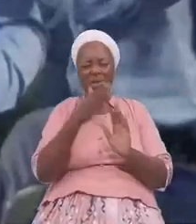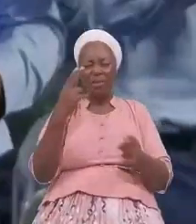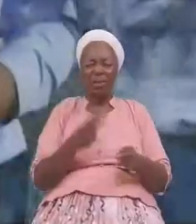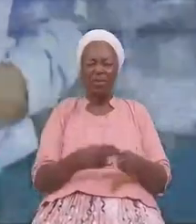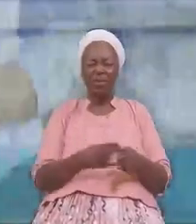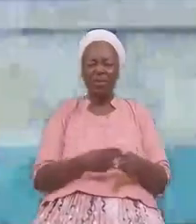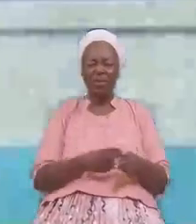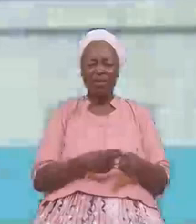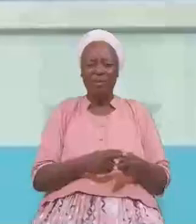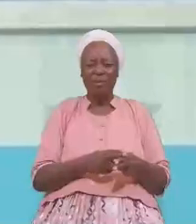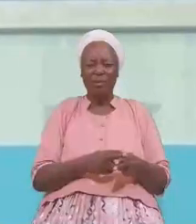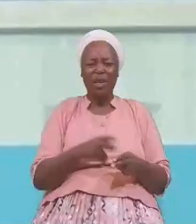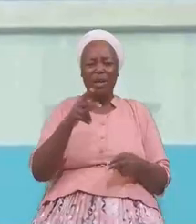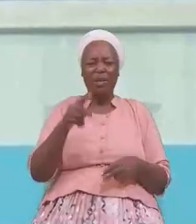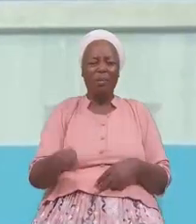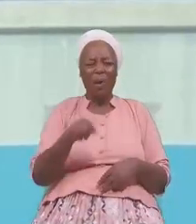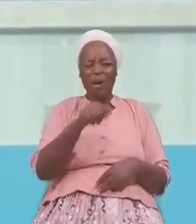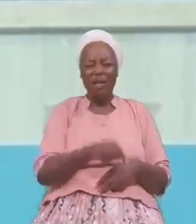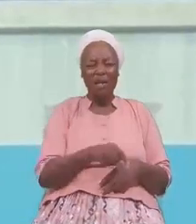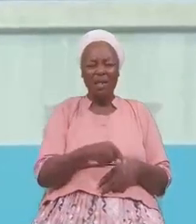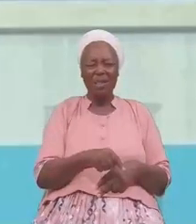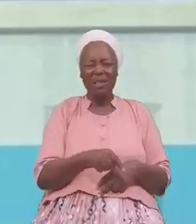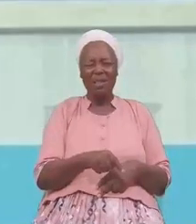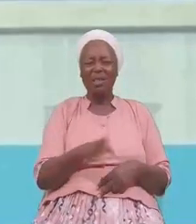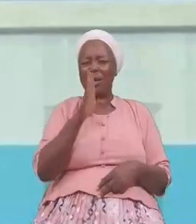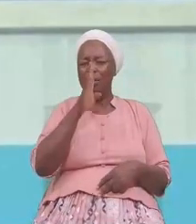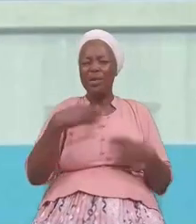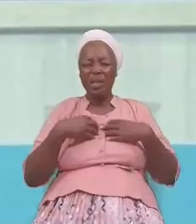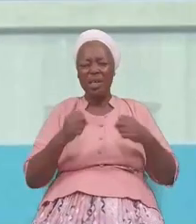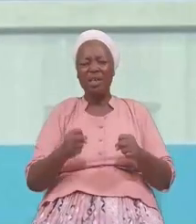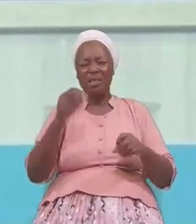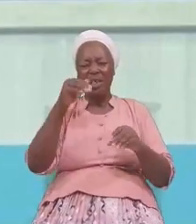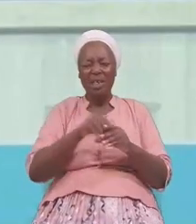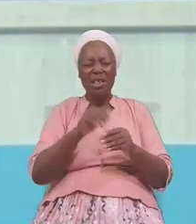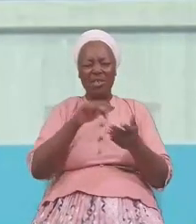Paralysé. Soyez guéri au nom de Jésus.